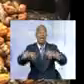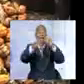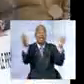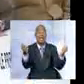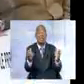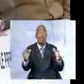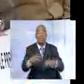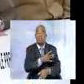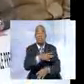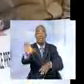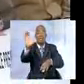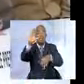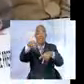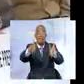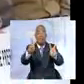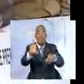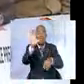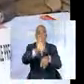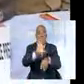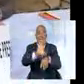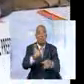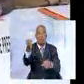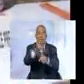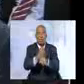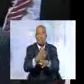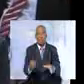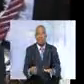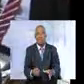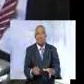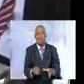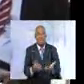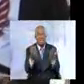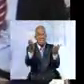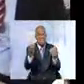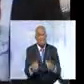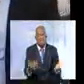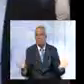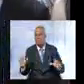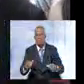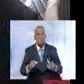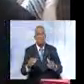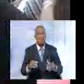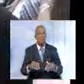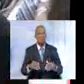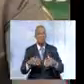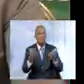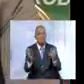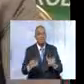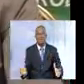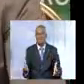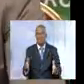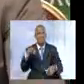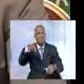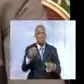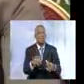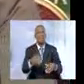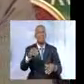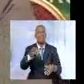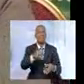en octobre, le Conseil du Café Cacao veut faire des magistrats des alliés de taille dans la commercialisation de ces deux